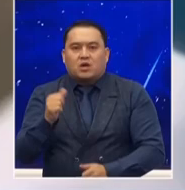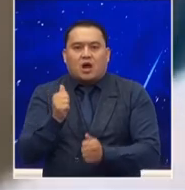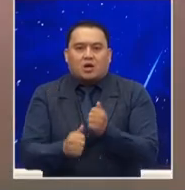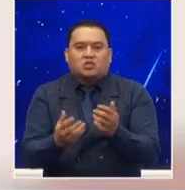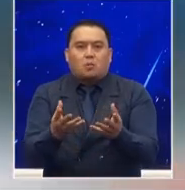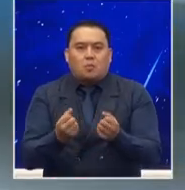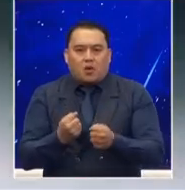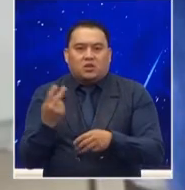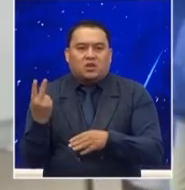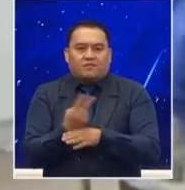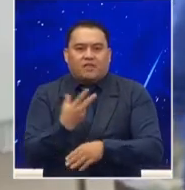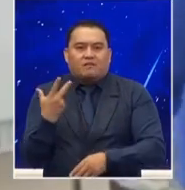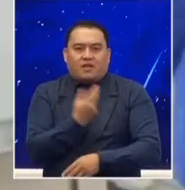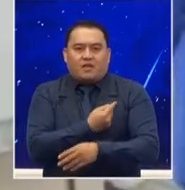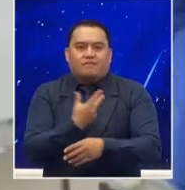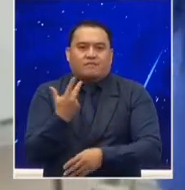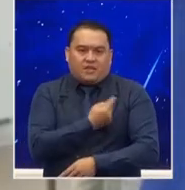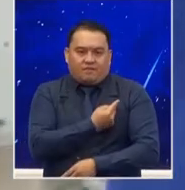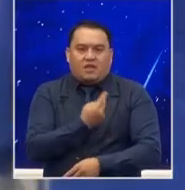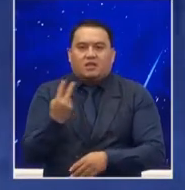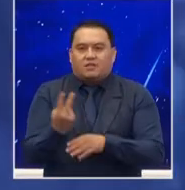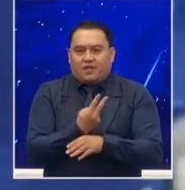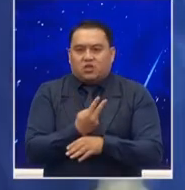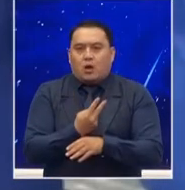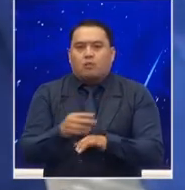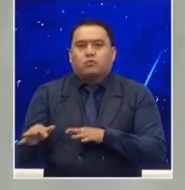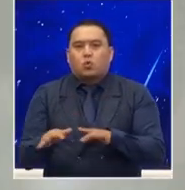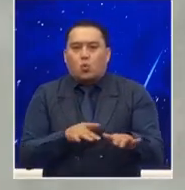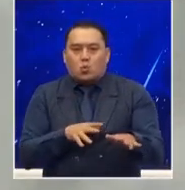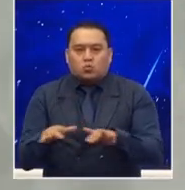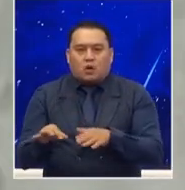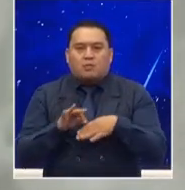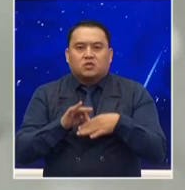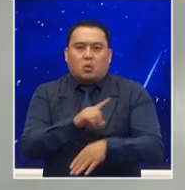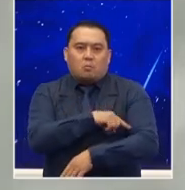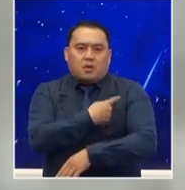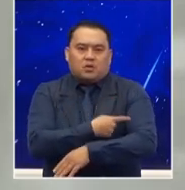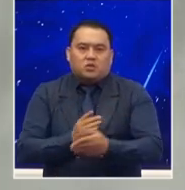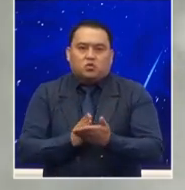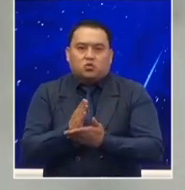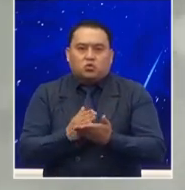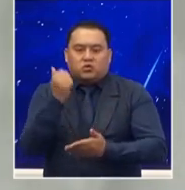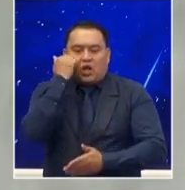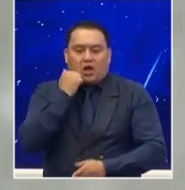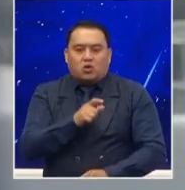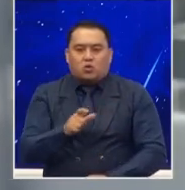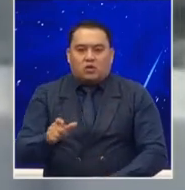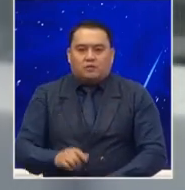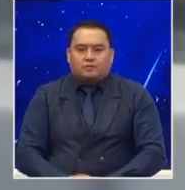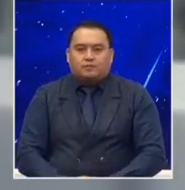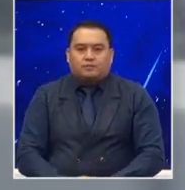гражданин получит по 2 прививки. Сначала процедуру иммунизации пройдут медицинские работники и пожилые